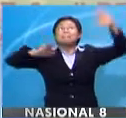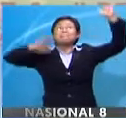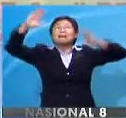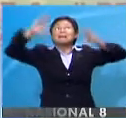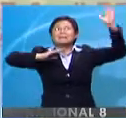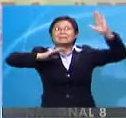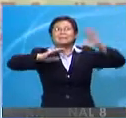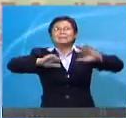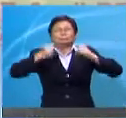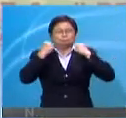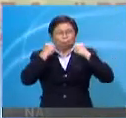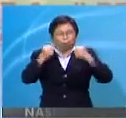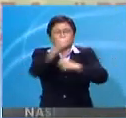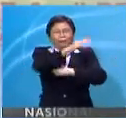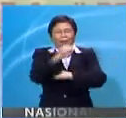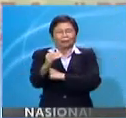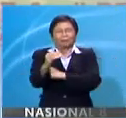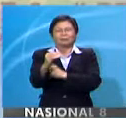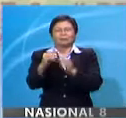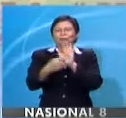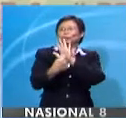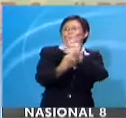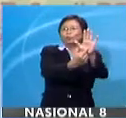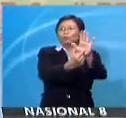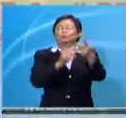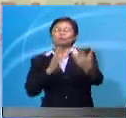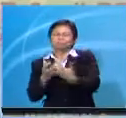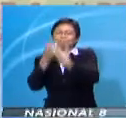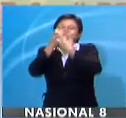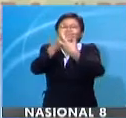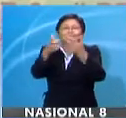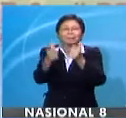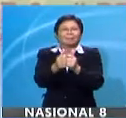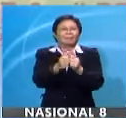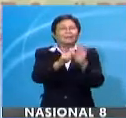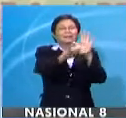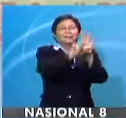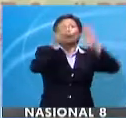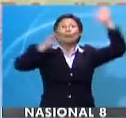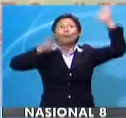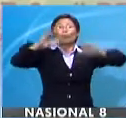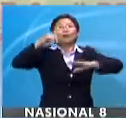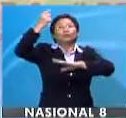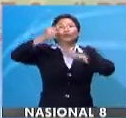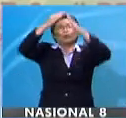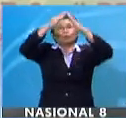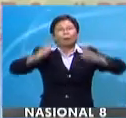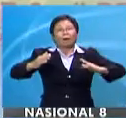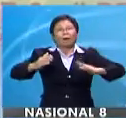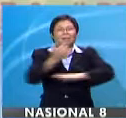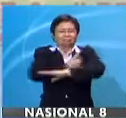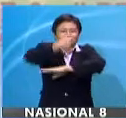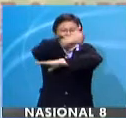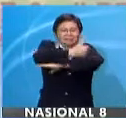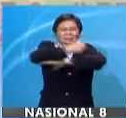kemalaysiaan diperkukuhkan dan juga diterjemahkan sesuai dengan status Malaysia sebagai tuan rumah Sidang